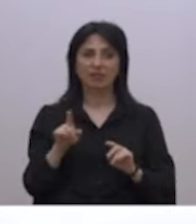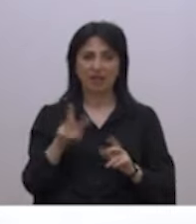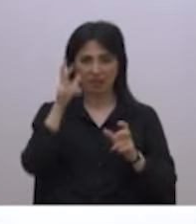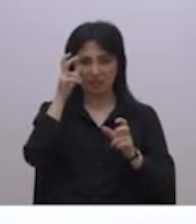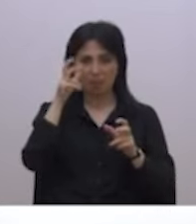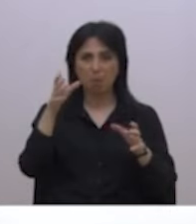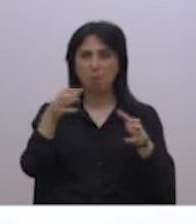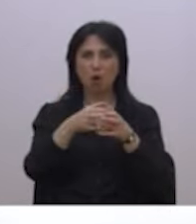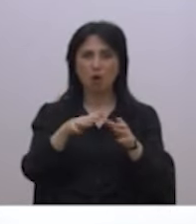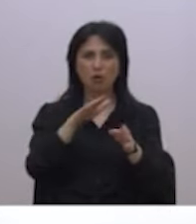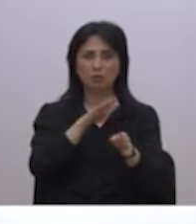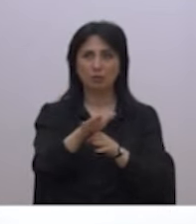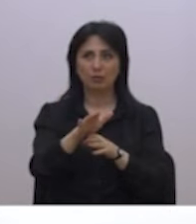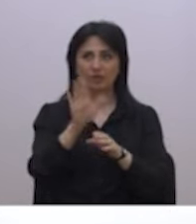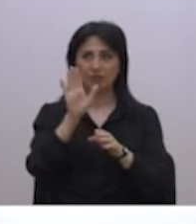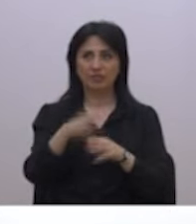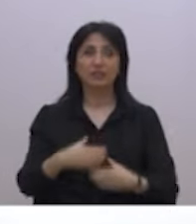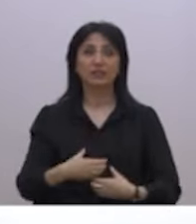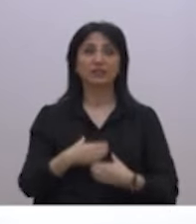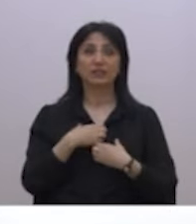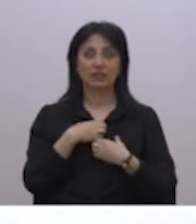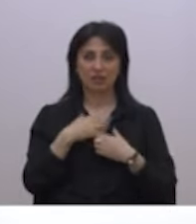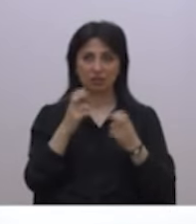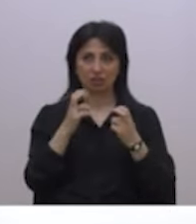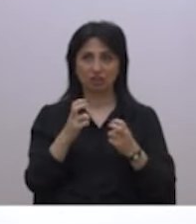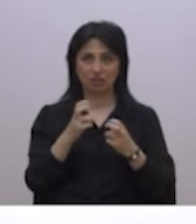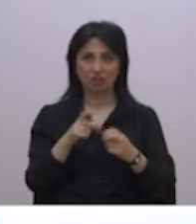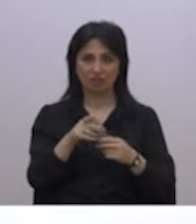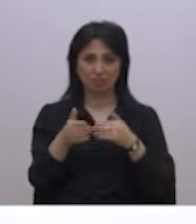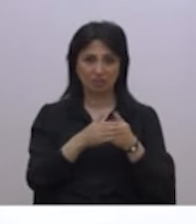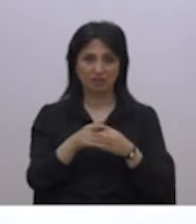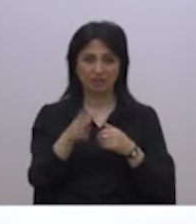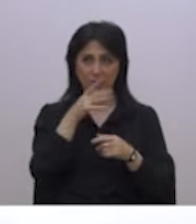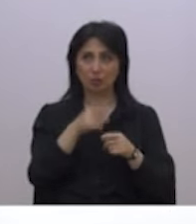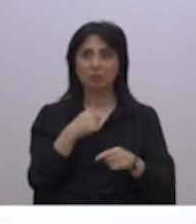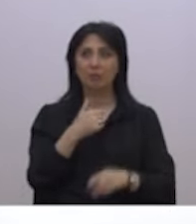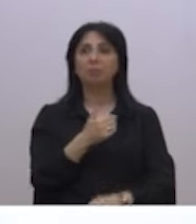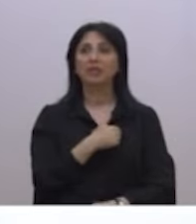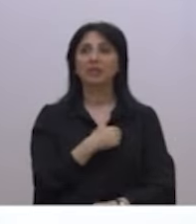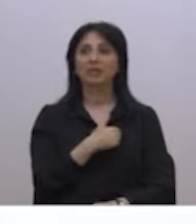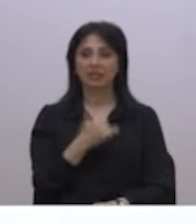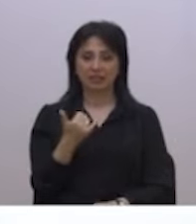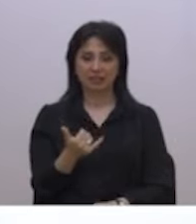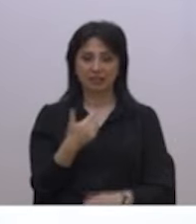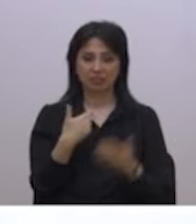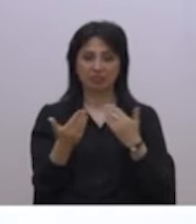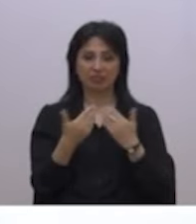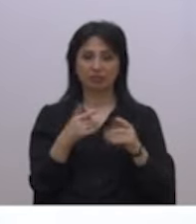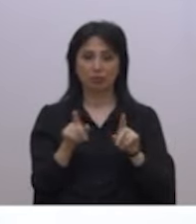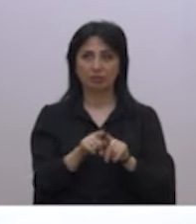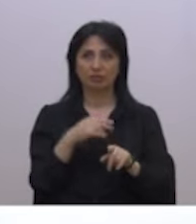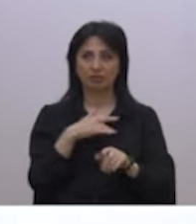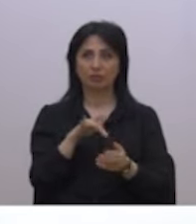ბოროტების ბანალურობის ყველაზე უფრო ამორალური კატასტროფული აქტისა, მე მინდა დღეს მივმართო ასევე